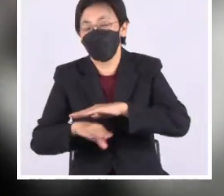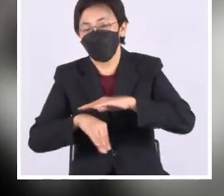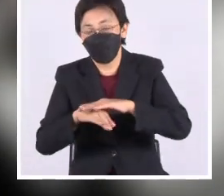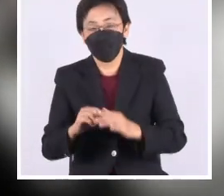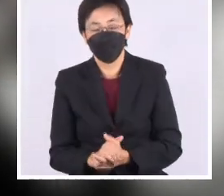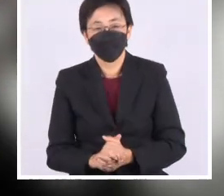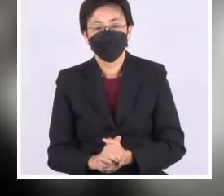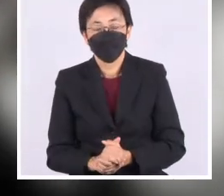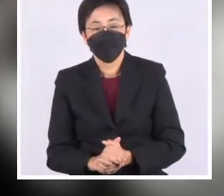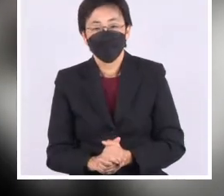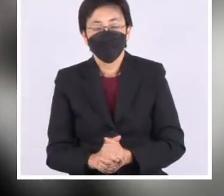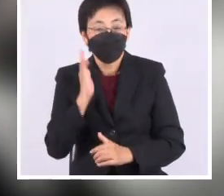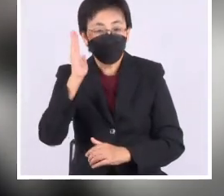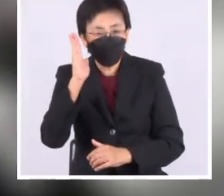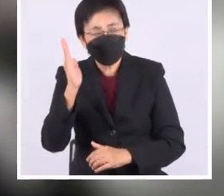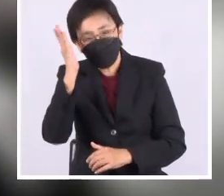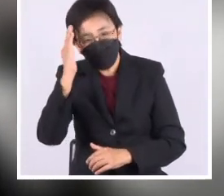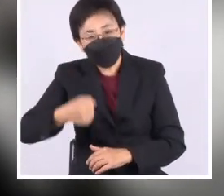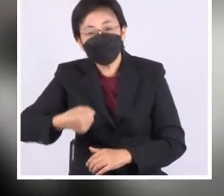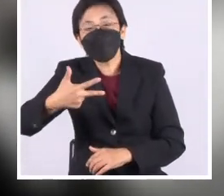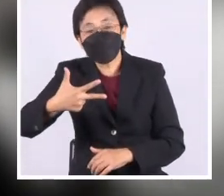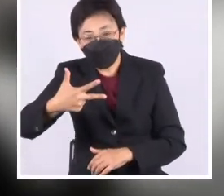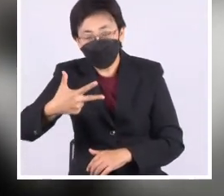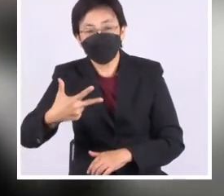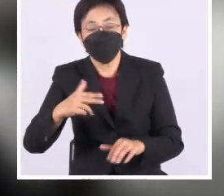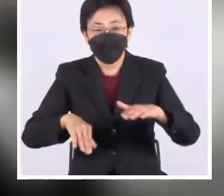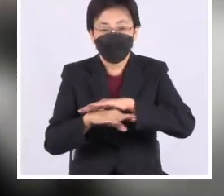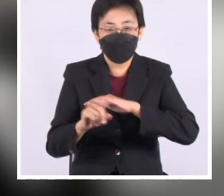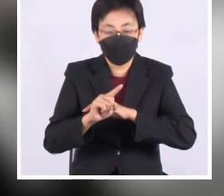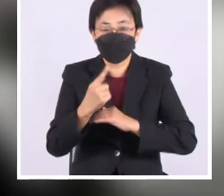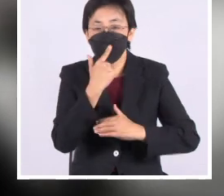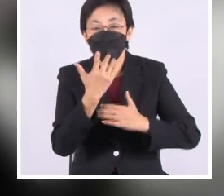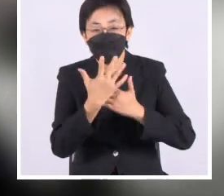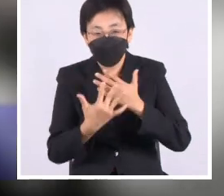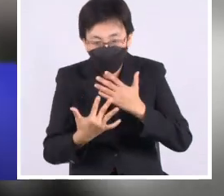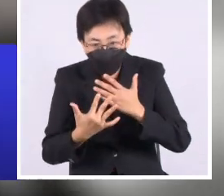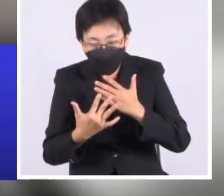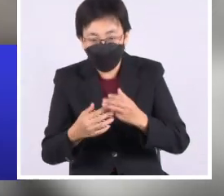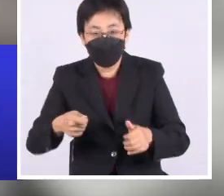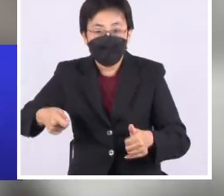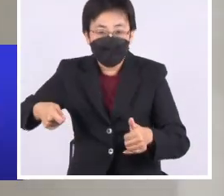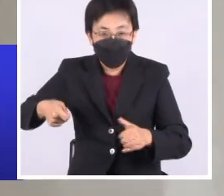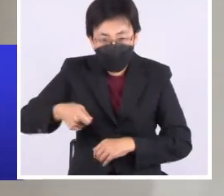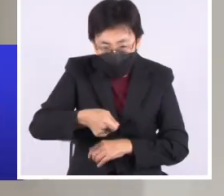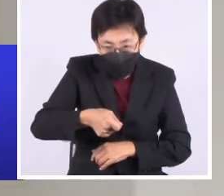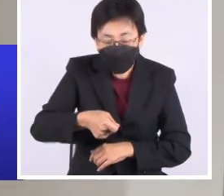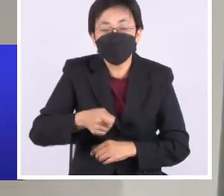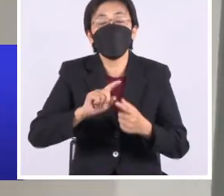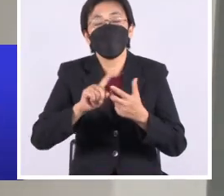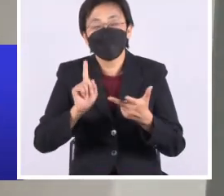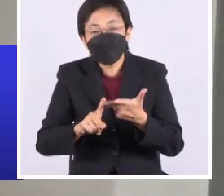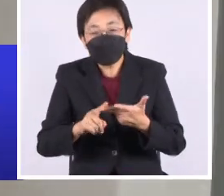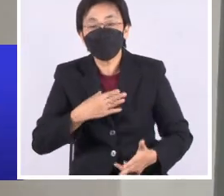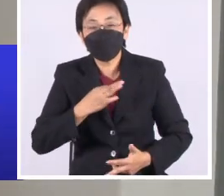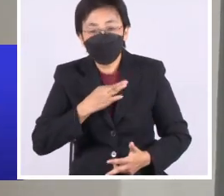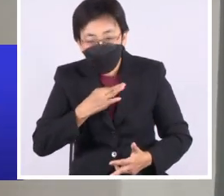ที่3ของคนร้ายตำรวจพบหลักฐานการกระทำความผิดไม่ว่าจะเป็นคราบเลือดอาวุธที่ใช้ในการก่อเหตุรวมไปถึงเสื้อผ้าก็เลยน